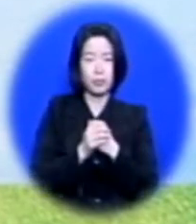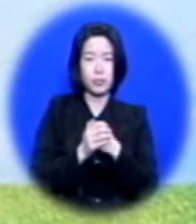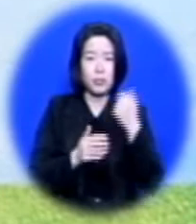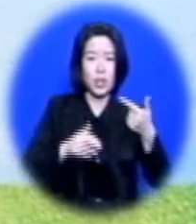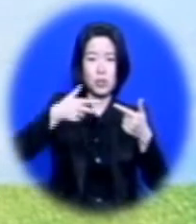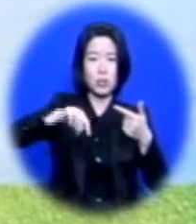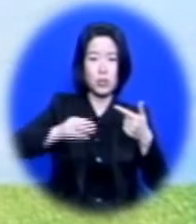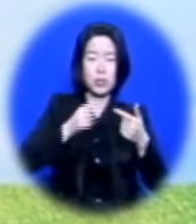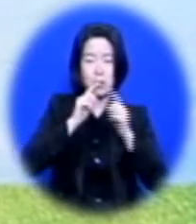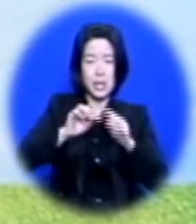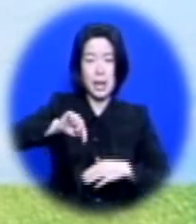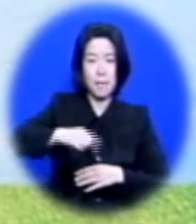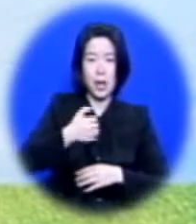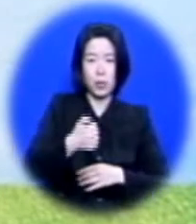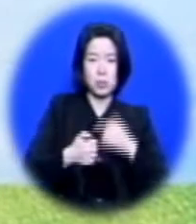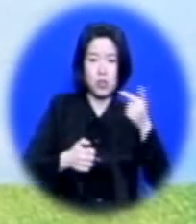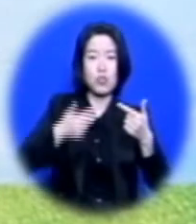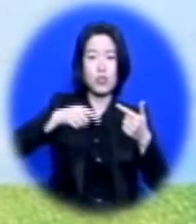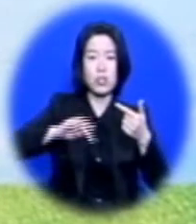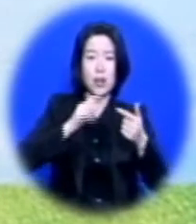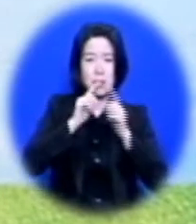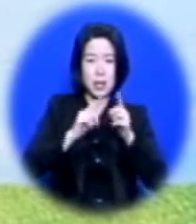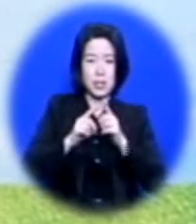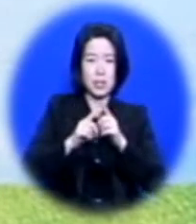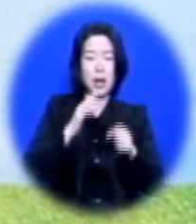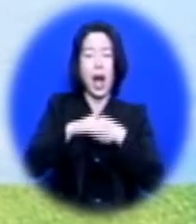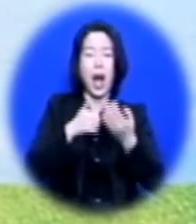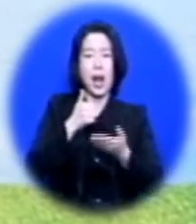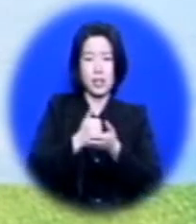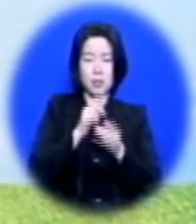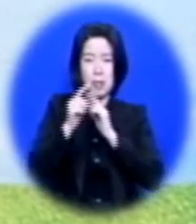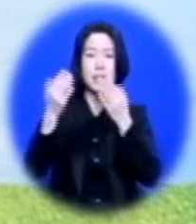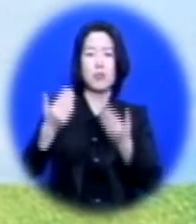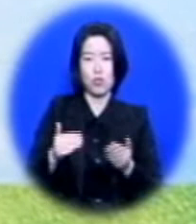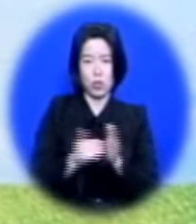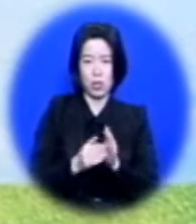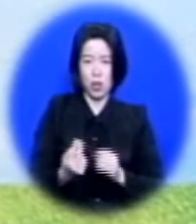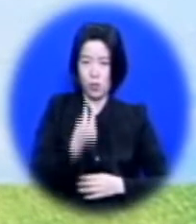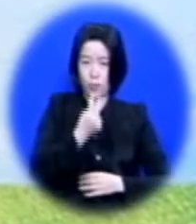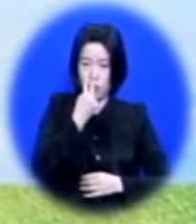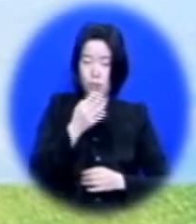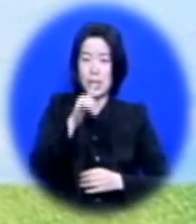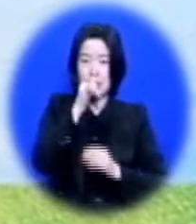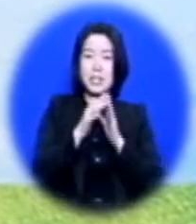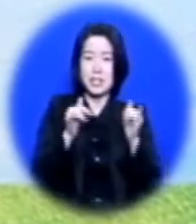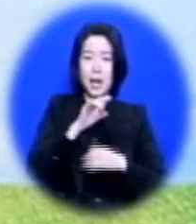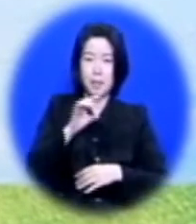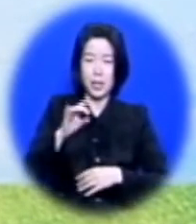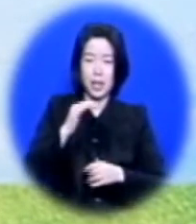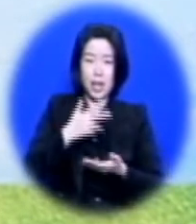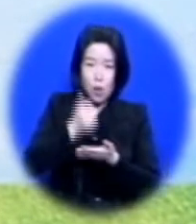6절 말씀에 시편 150편 6절 말씀에 하나님의 말씀을 주셨어요 호흡이 있는 자마다 여호와를